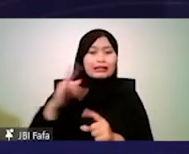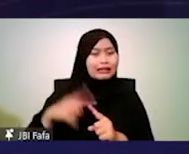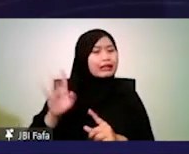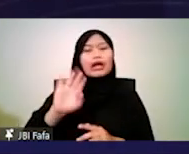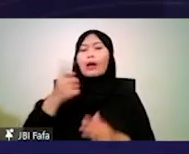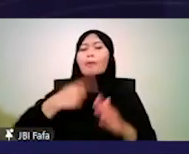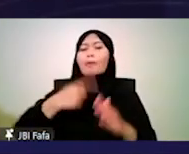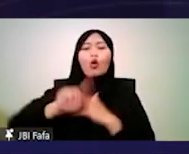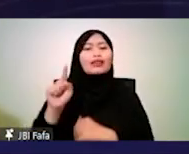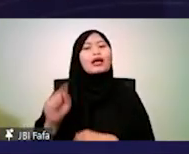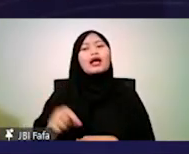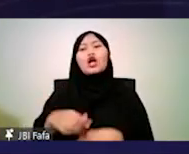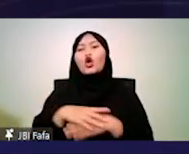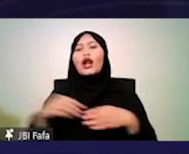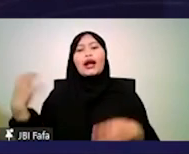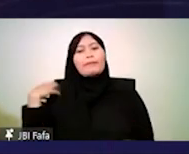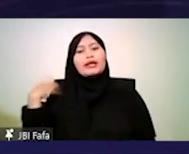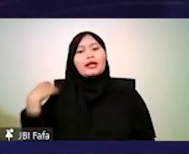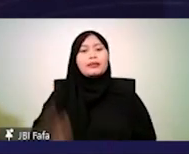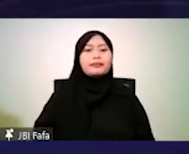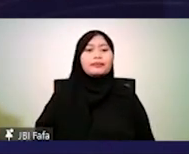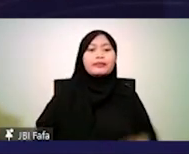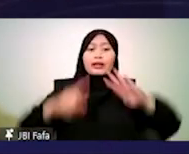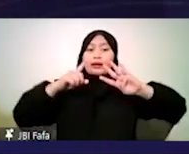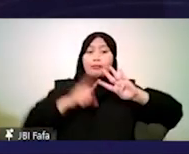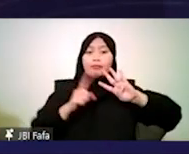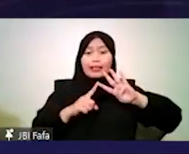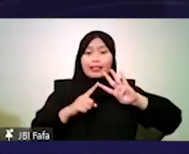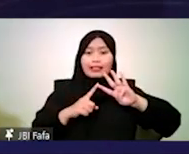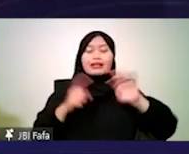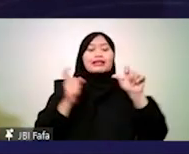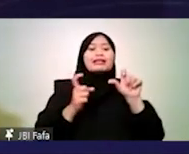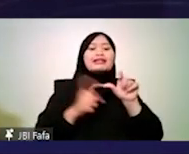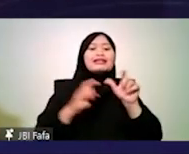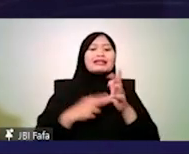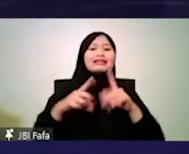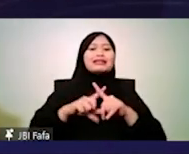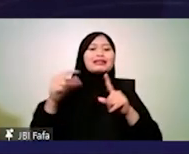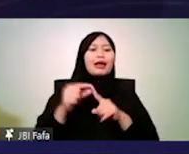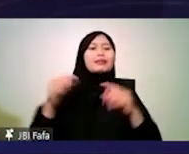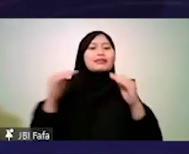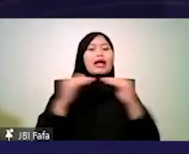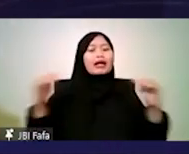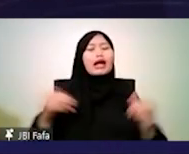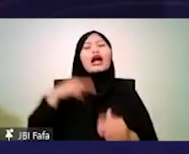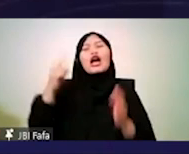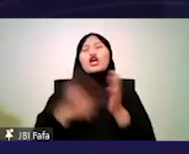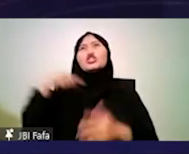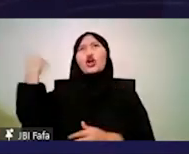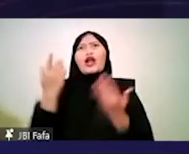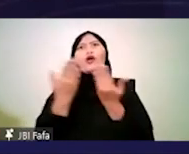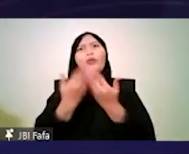nomor 4 snap snap snap dua posisi standart nasional Open FPI pembayaran